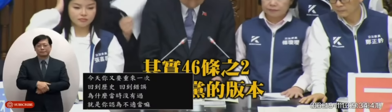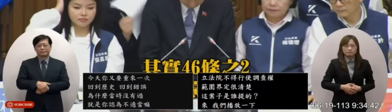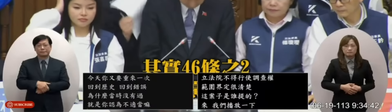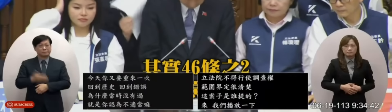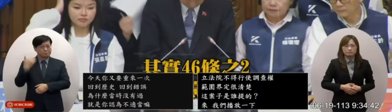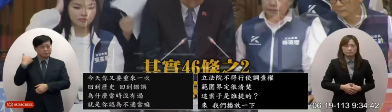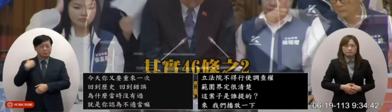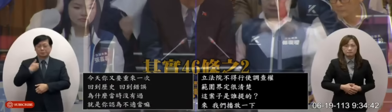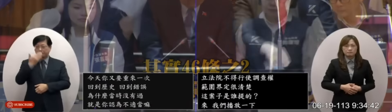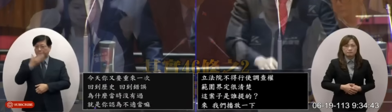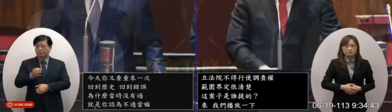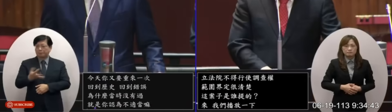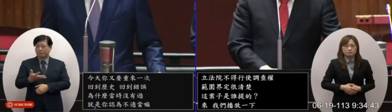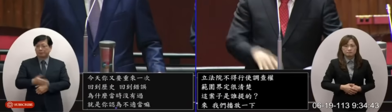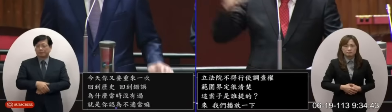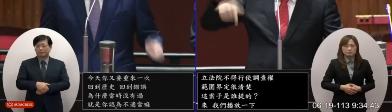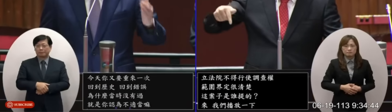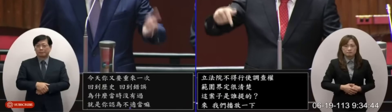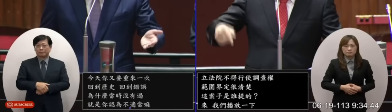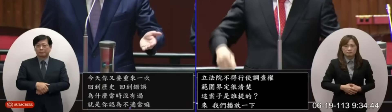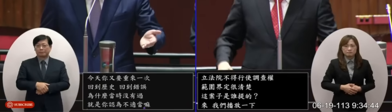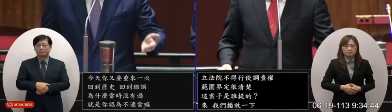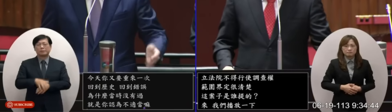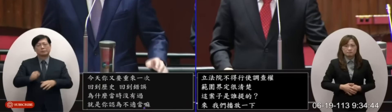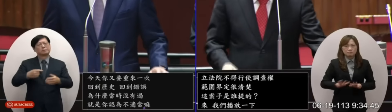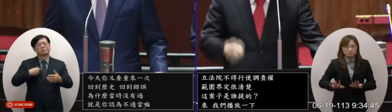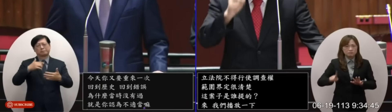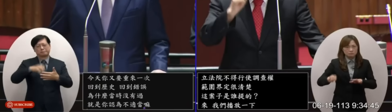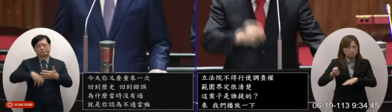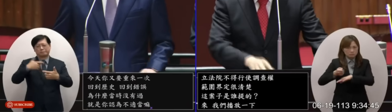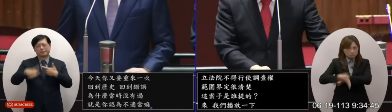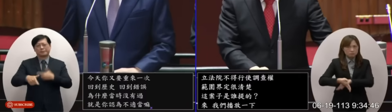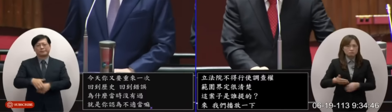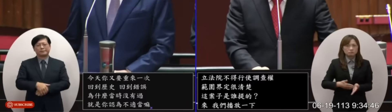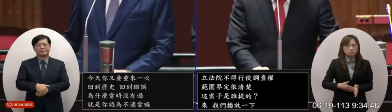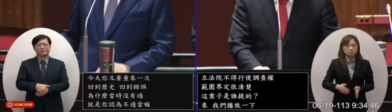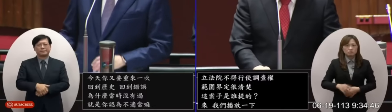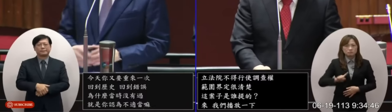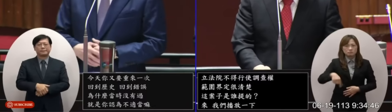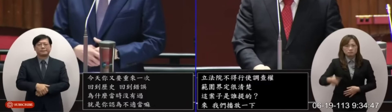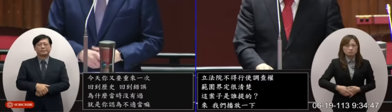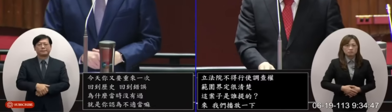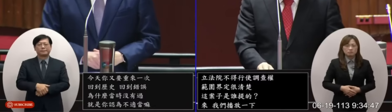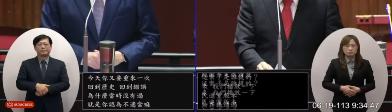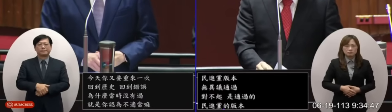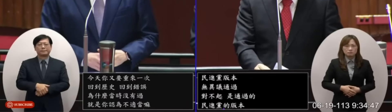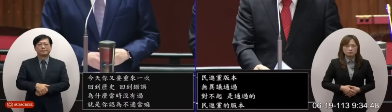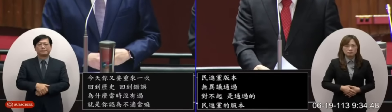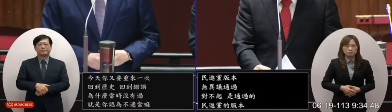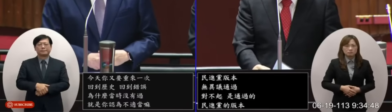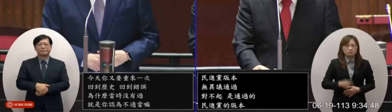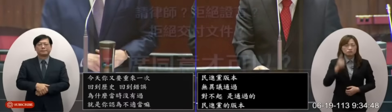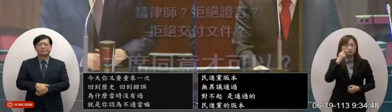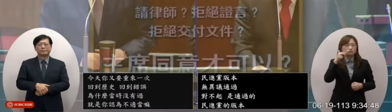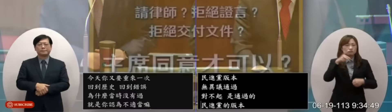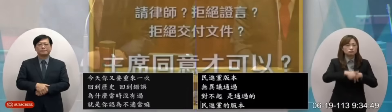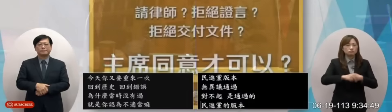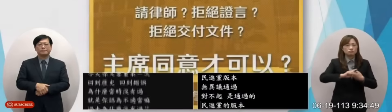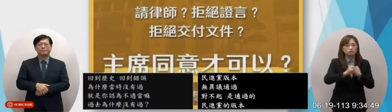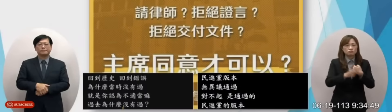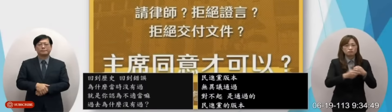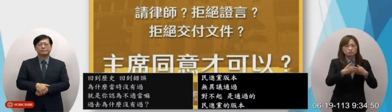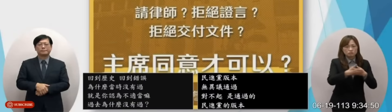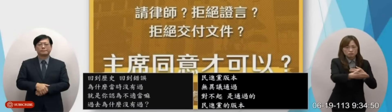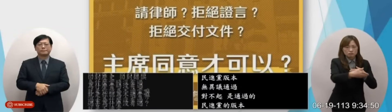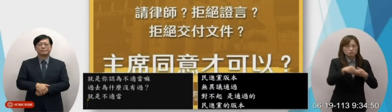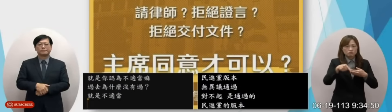去为什么没有过？ 这次 不适当。 好，然后再过来，漠视正当法律程序，违反程序正义，